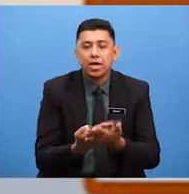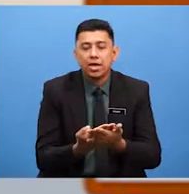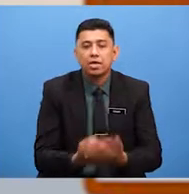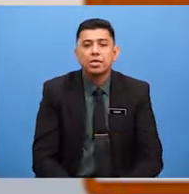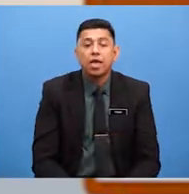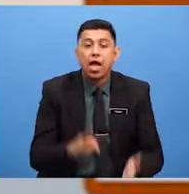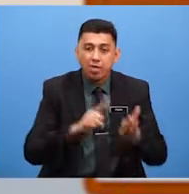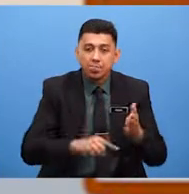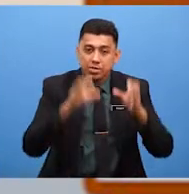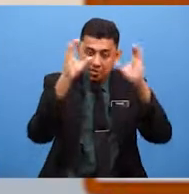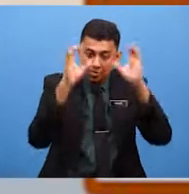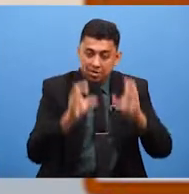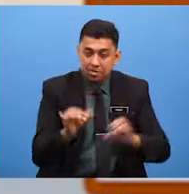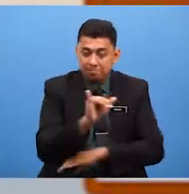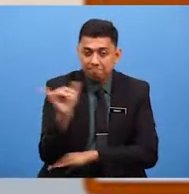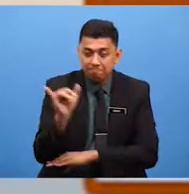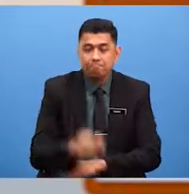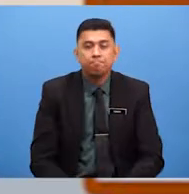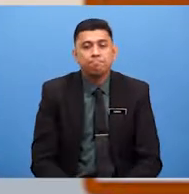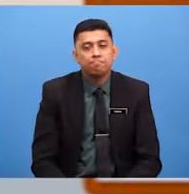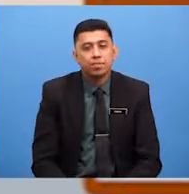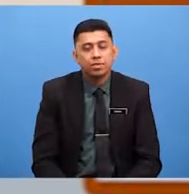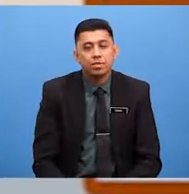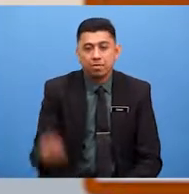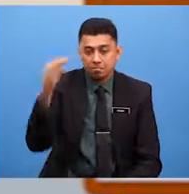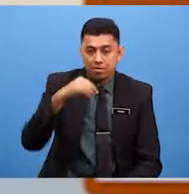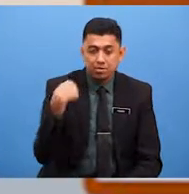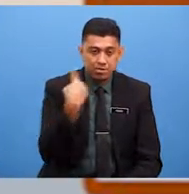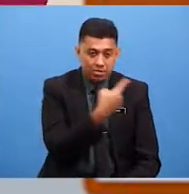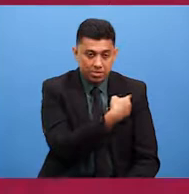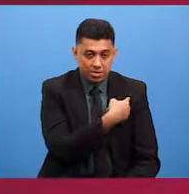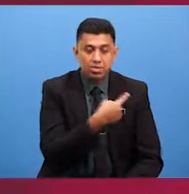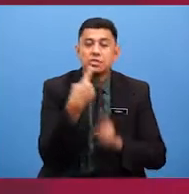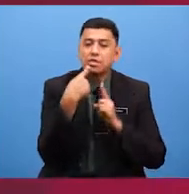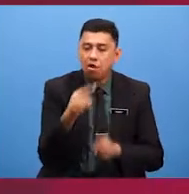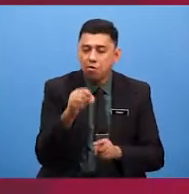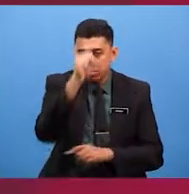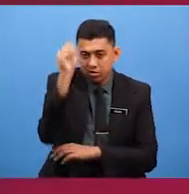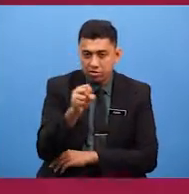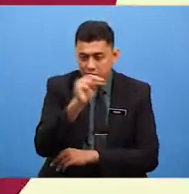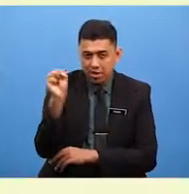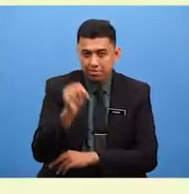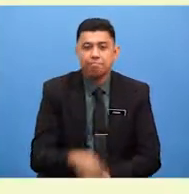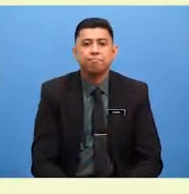Apa caranya? Ha, mari kita jawab soalan.